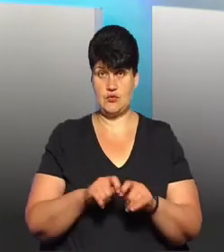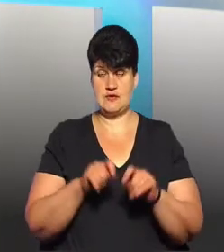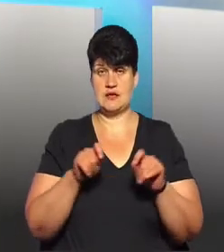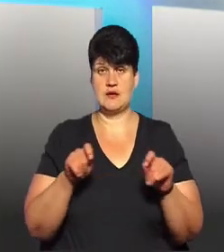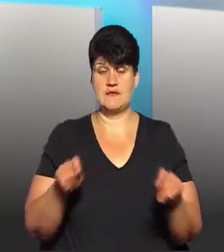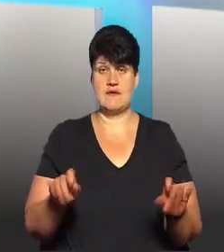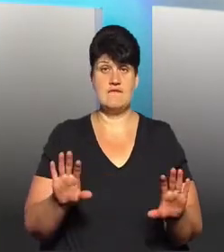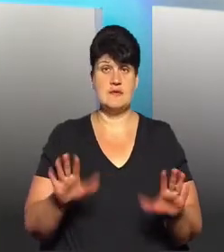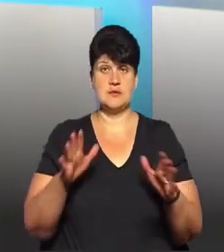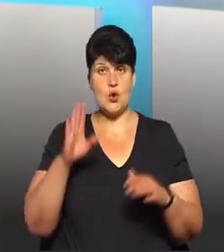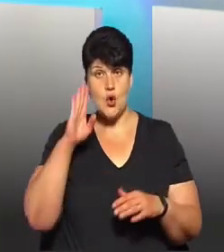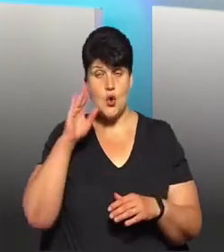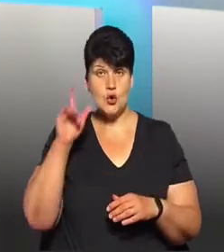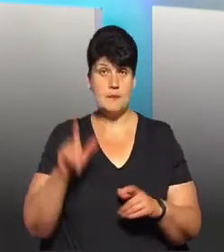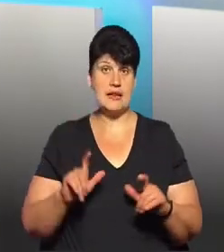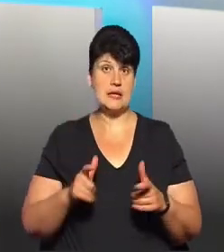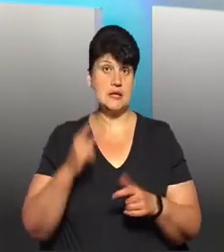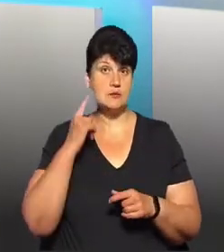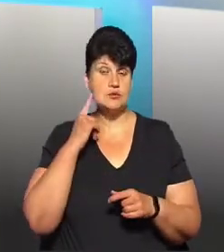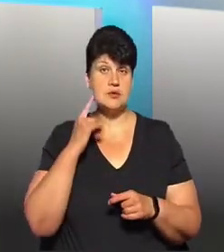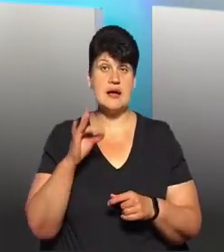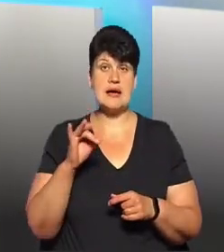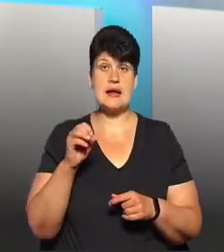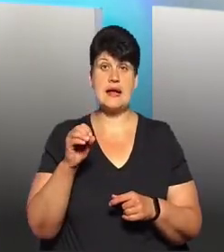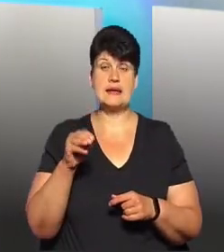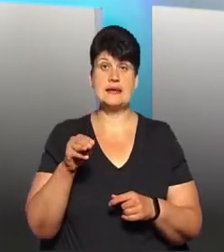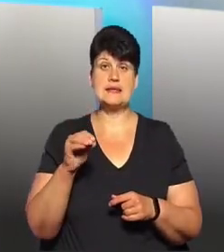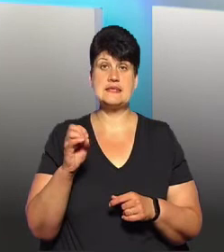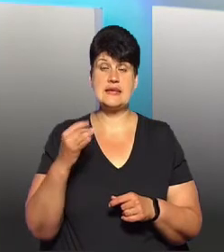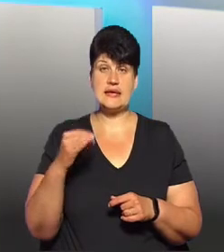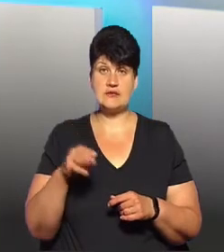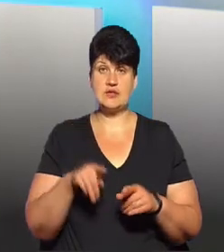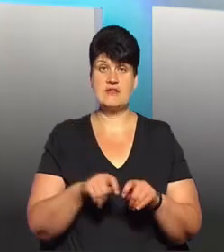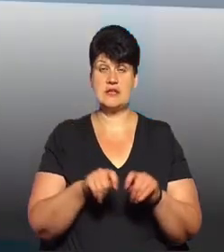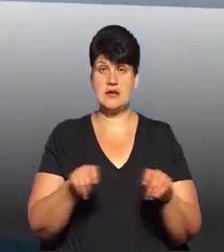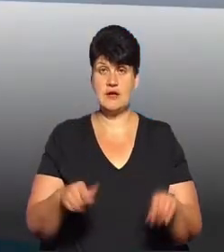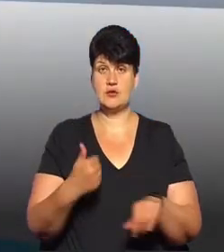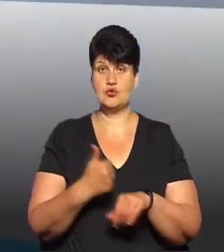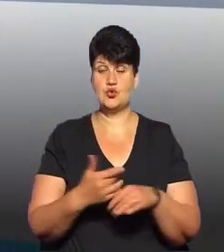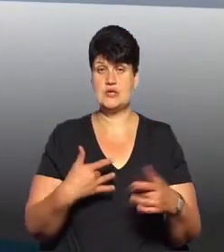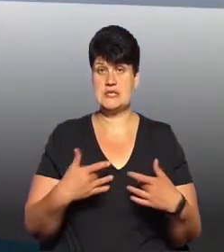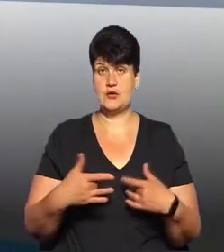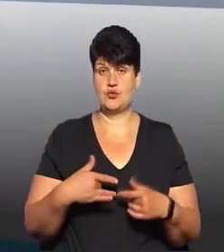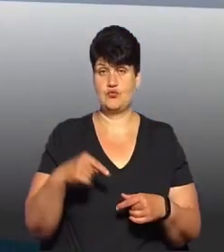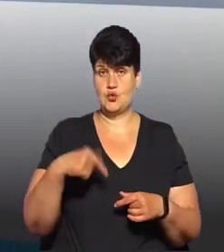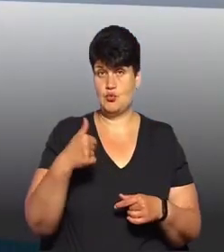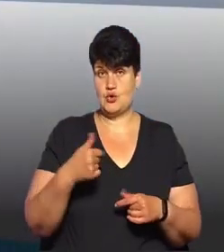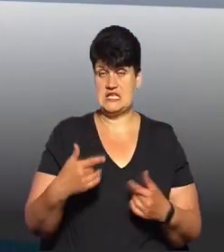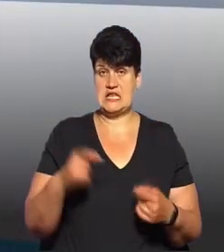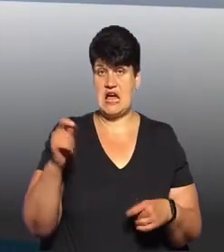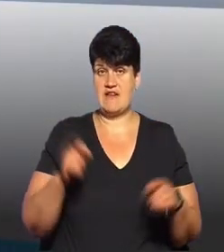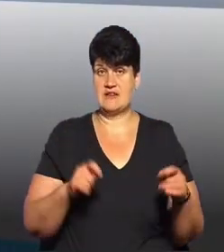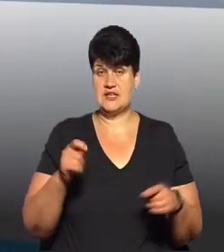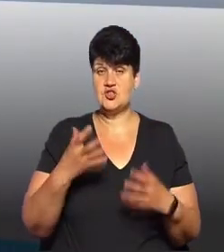випадково хлопців на карантині почув, гурт Red Side тернопільський, вони, зокрема, відкривали головну сцену цього року на фестивалі. І ще ряд